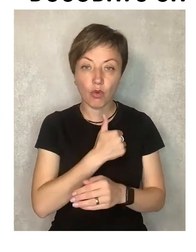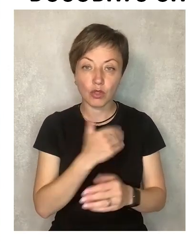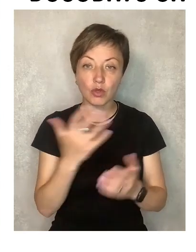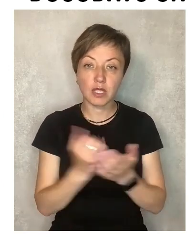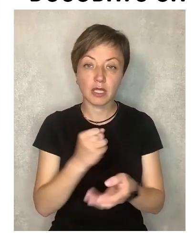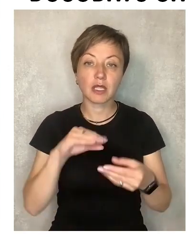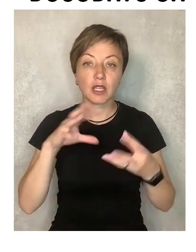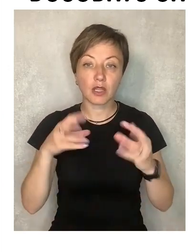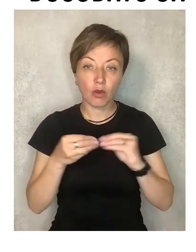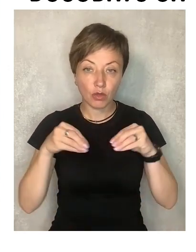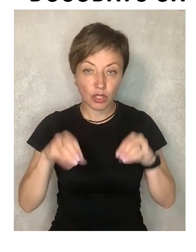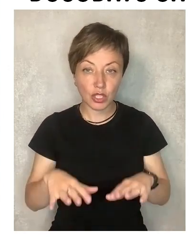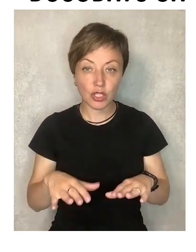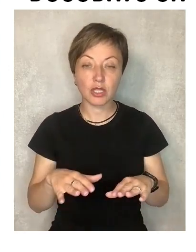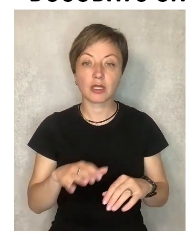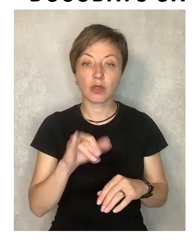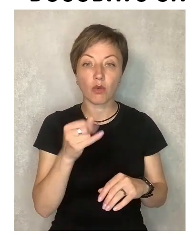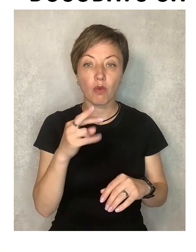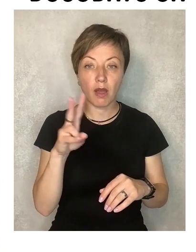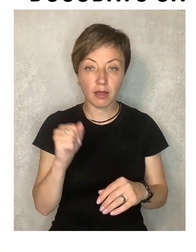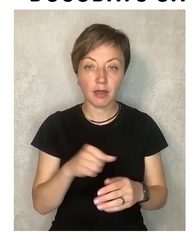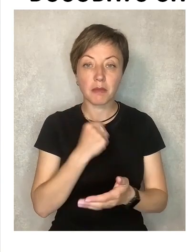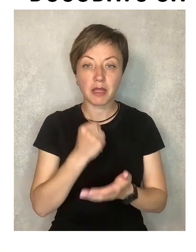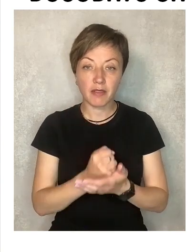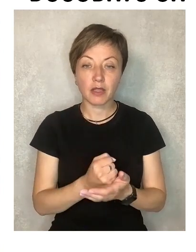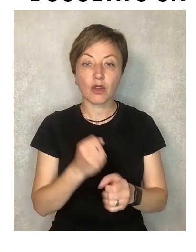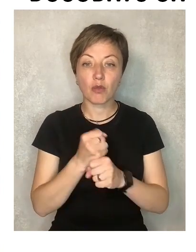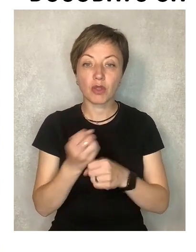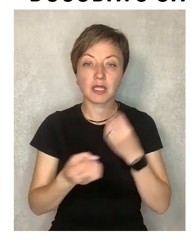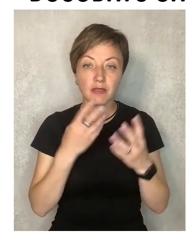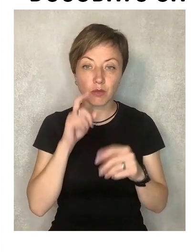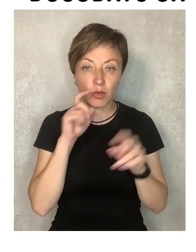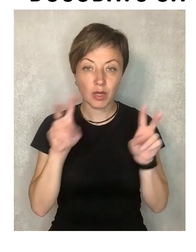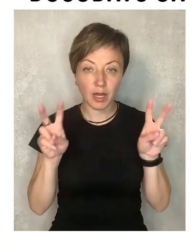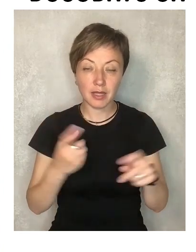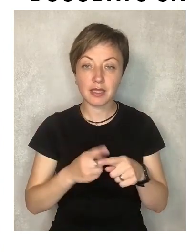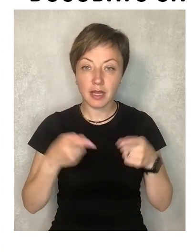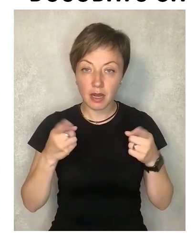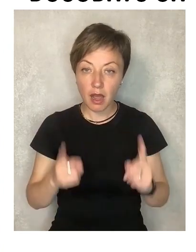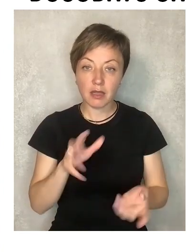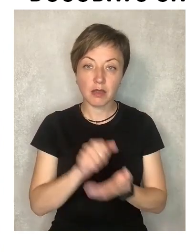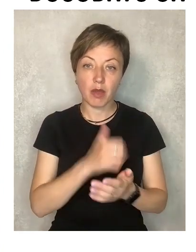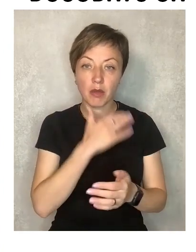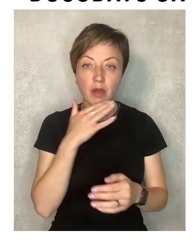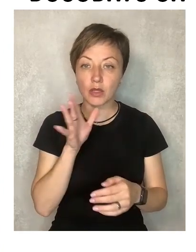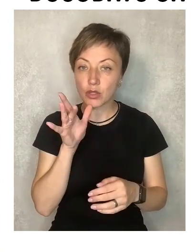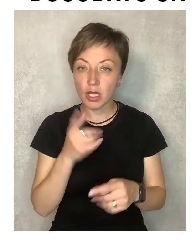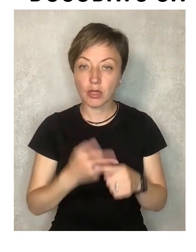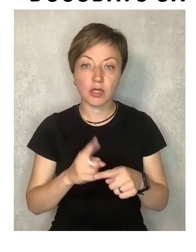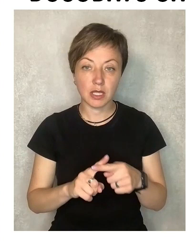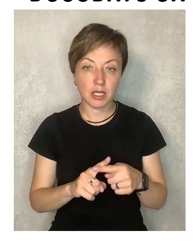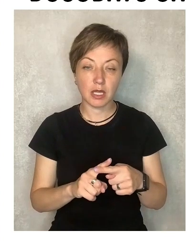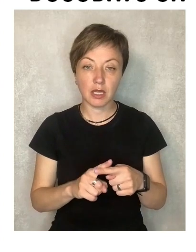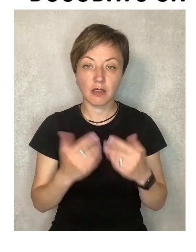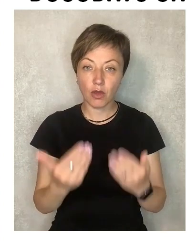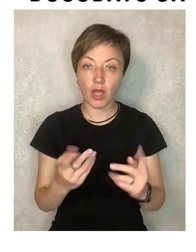я думаю, Уляна теж підтвердить роботу з квітами України. Тобто це реально займає багато часу, і це, ну, як твоя там